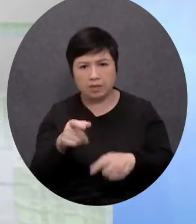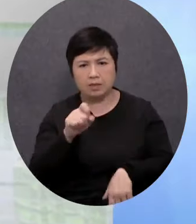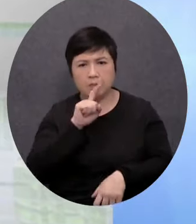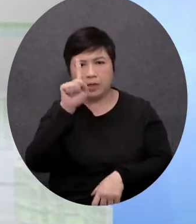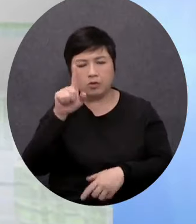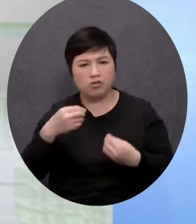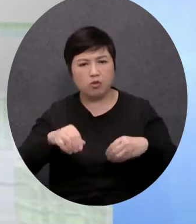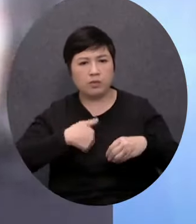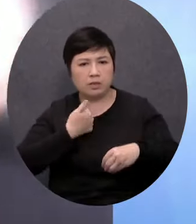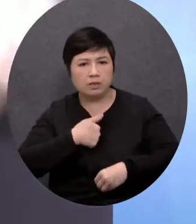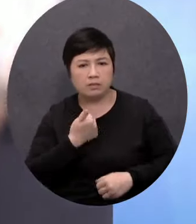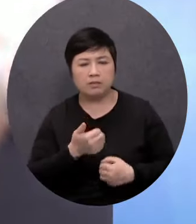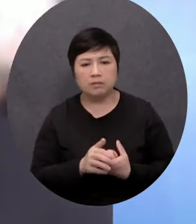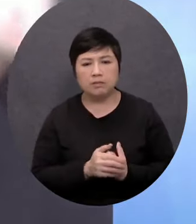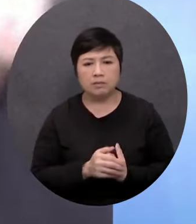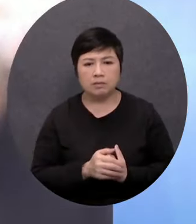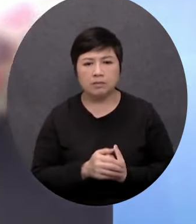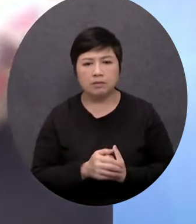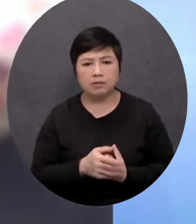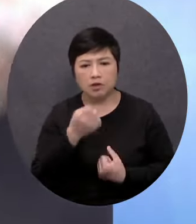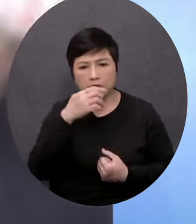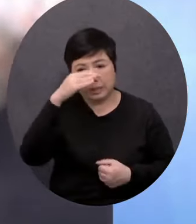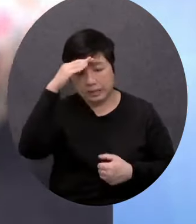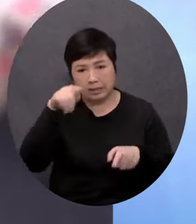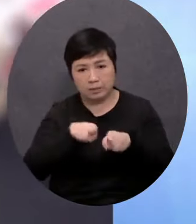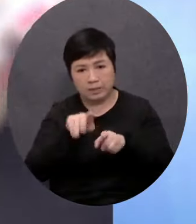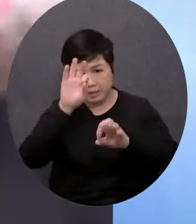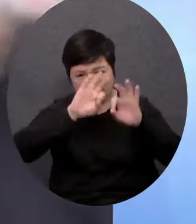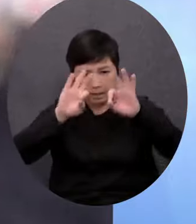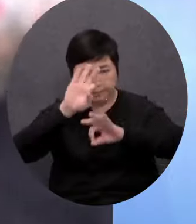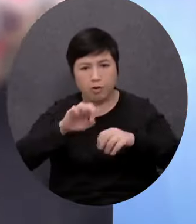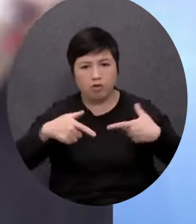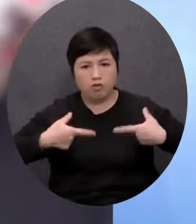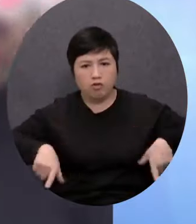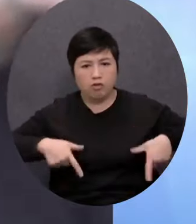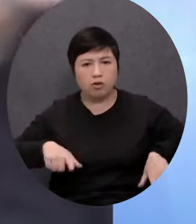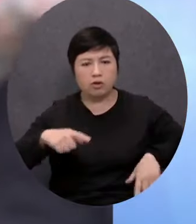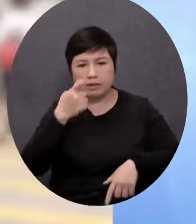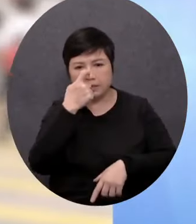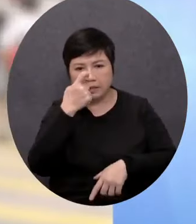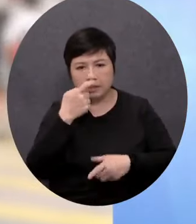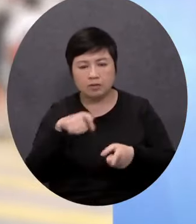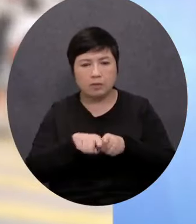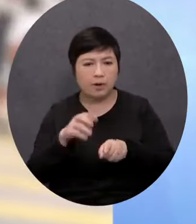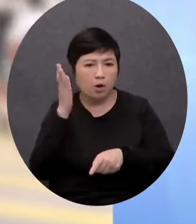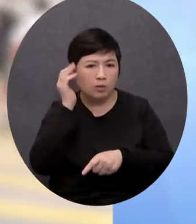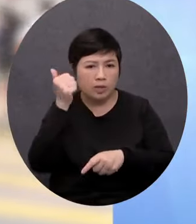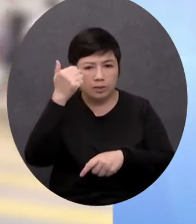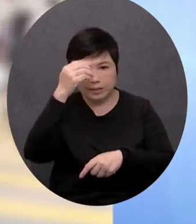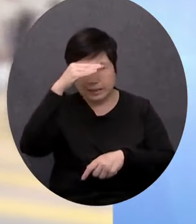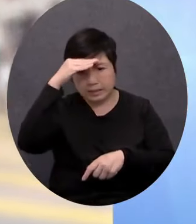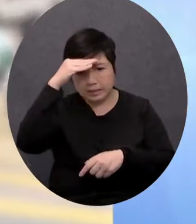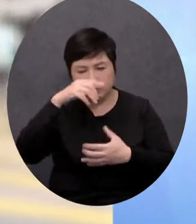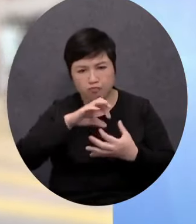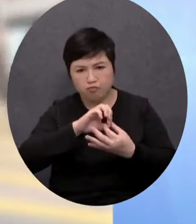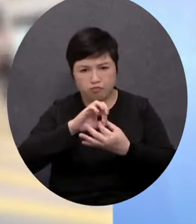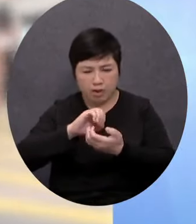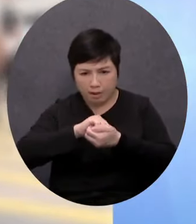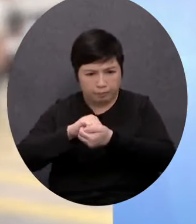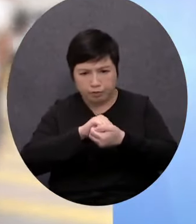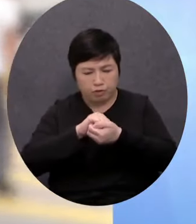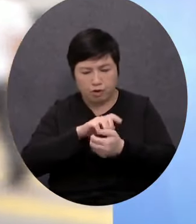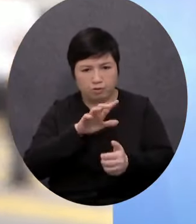员。 本港警方同新加坡、南韩、英国以及澳洲警方采取联合拘捕行